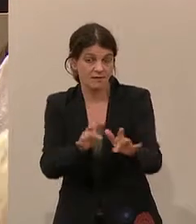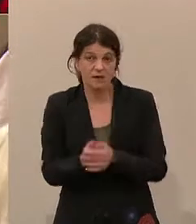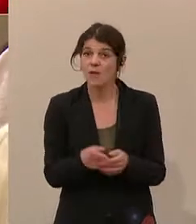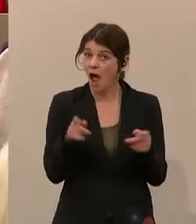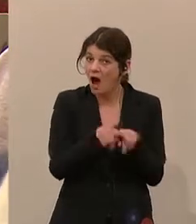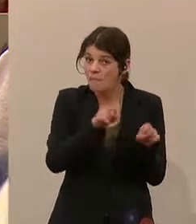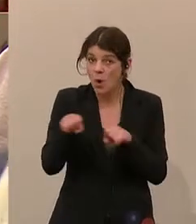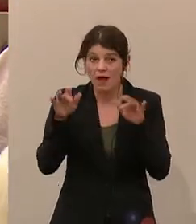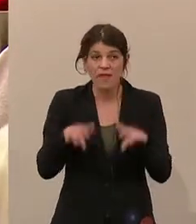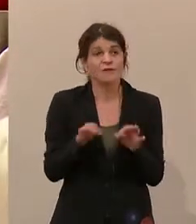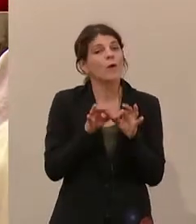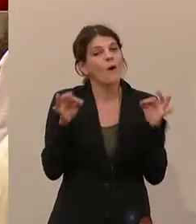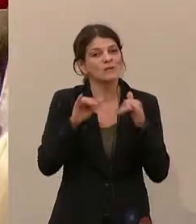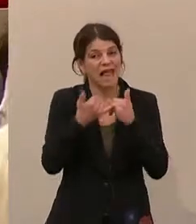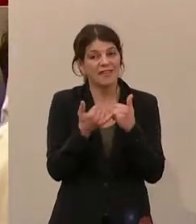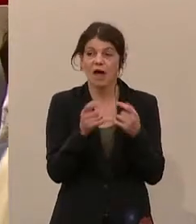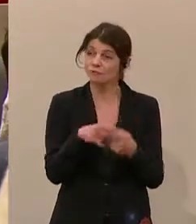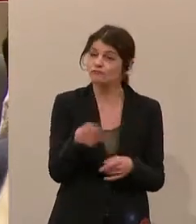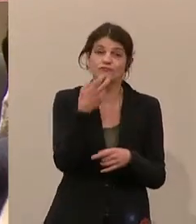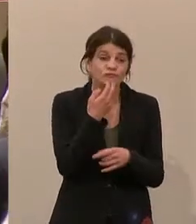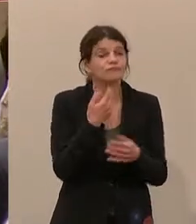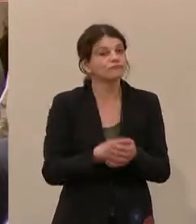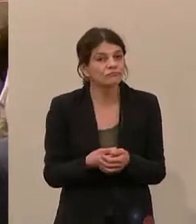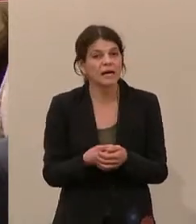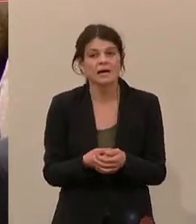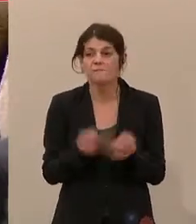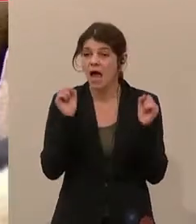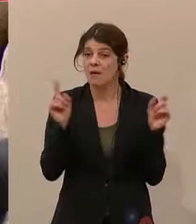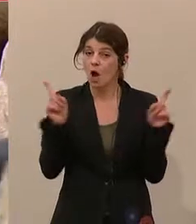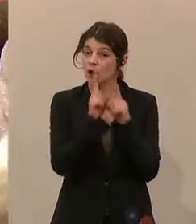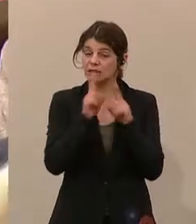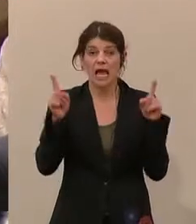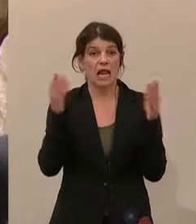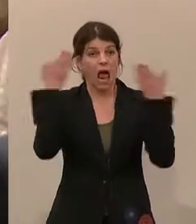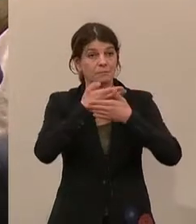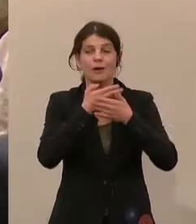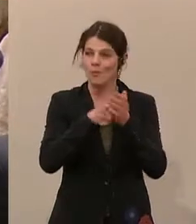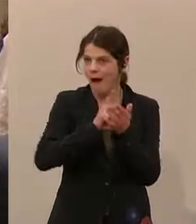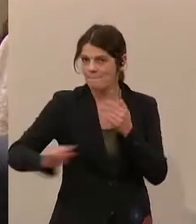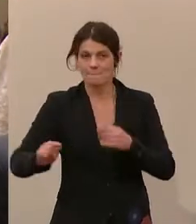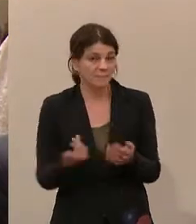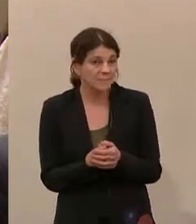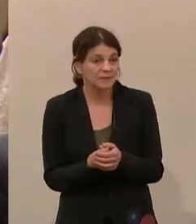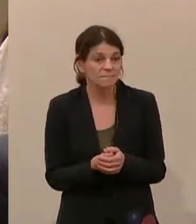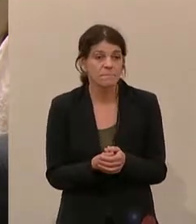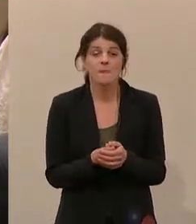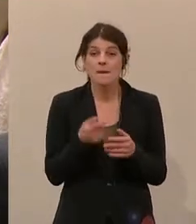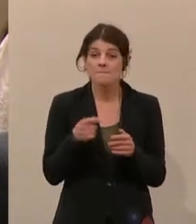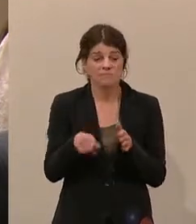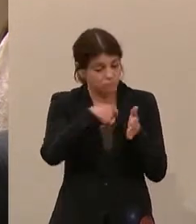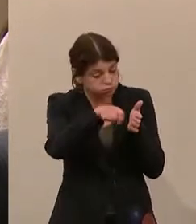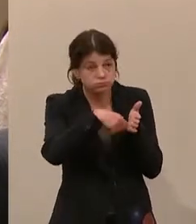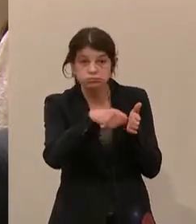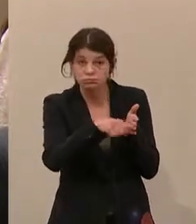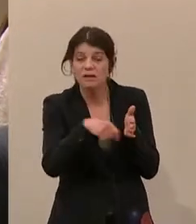die Möglichkeit, dass Großeltern, wenn sie wollen, am Konzertabend noch nach Hause kommen. Die Kürzungen